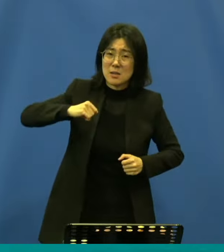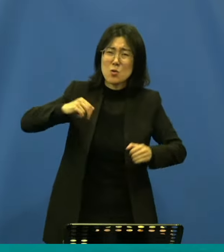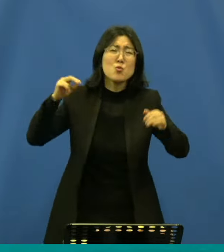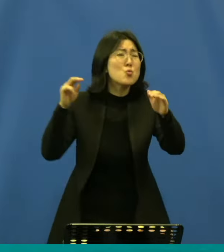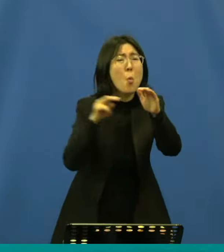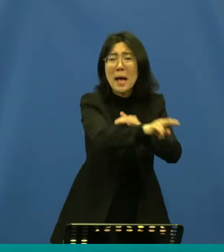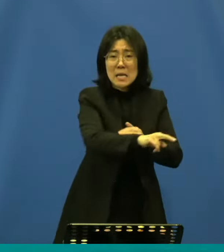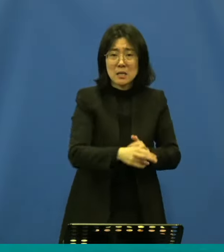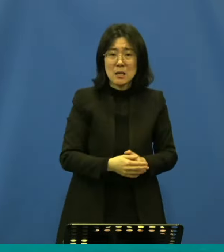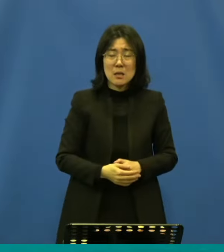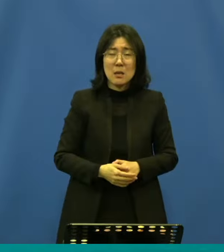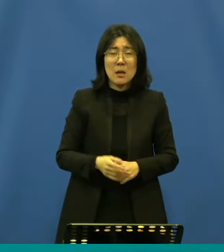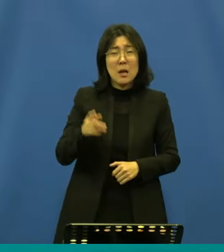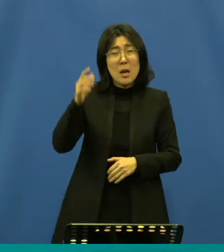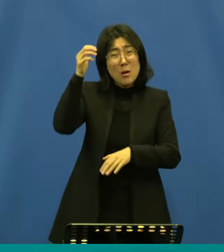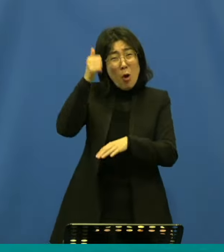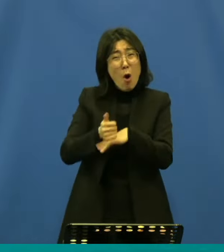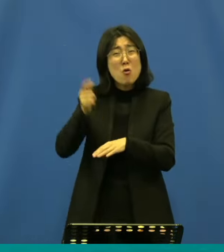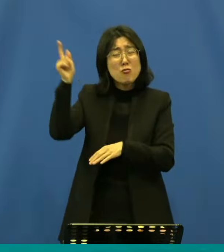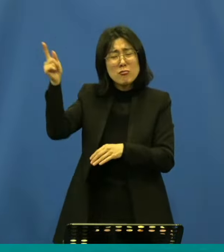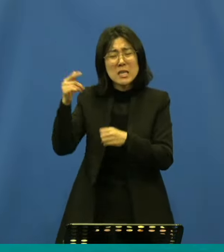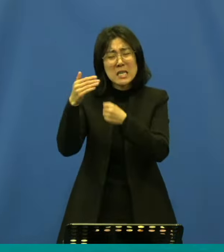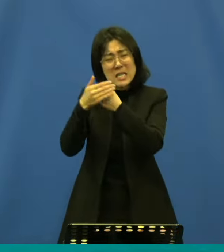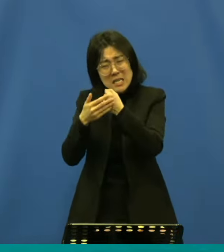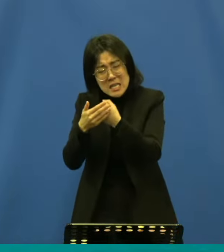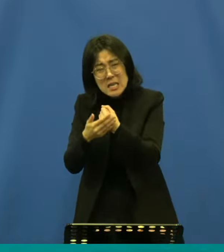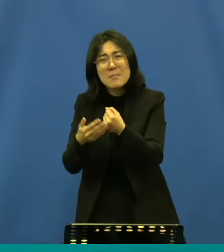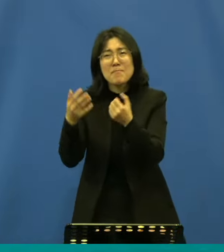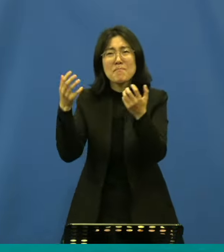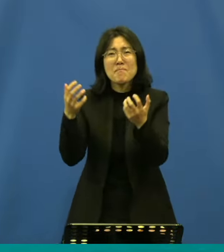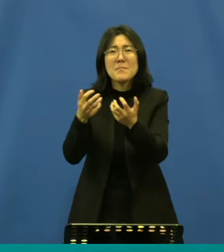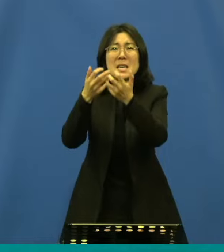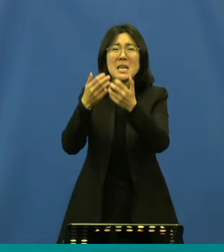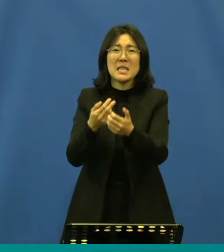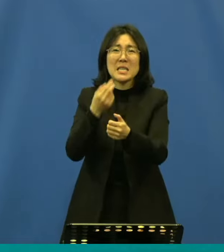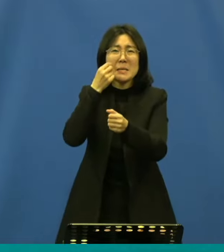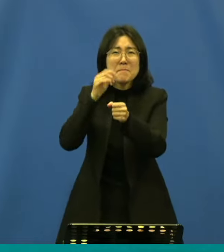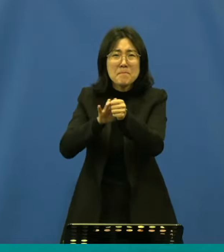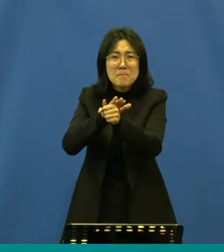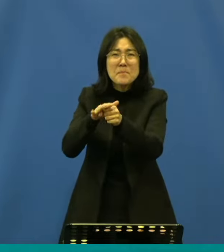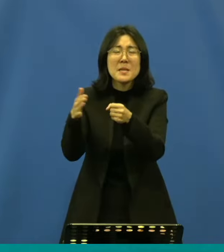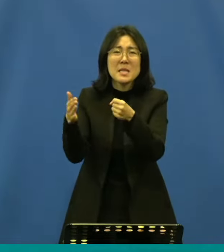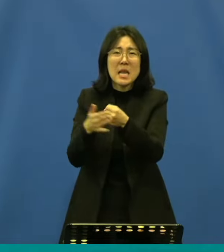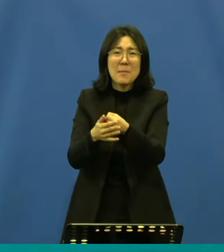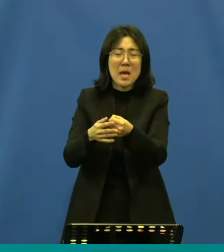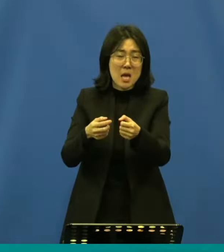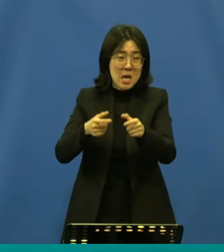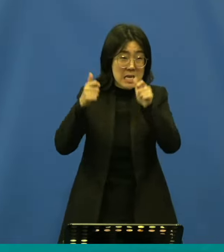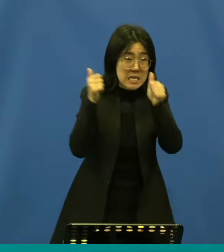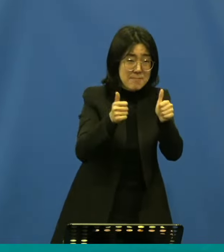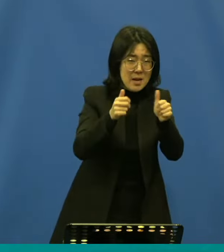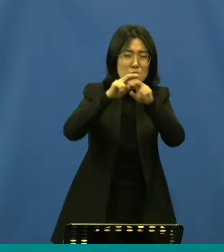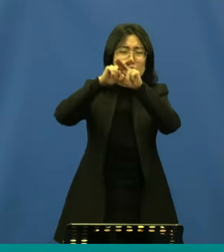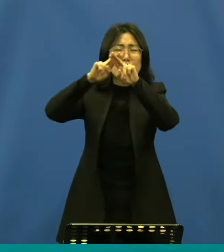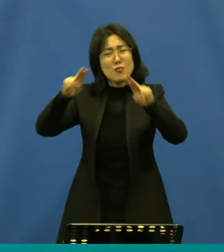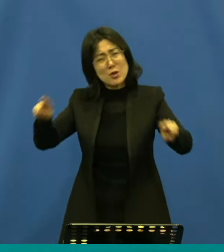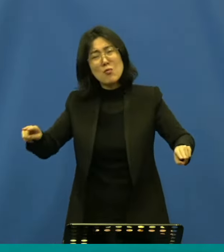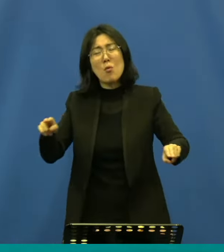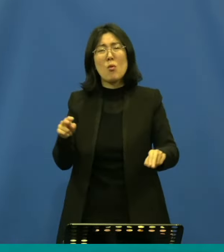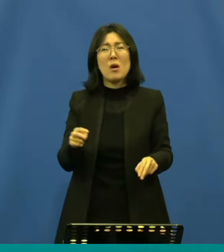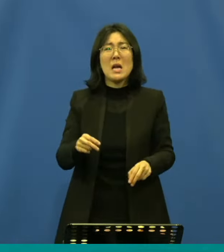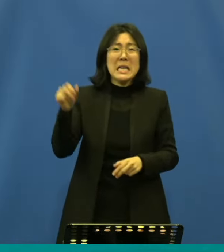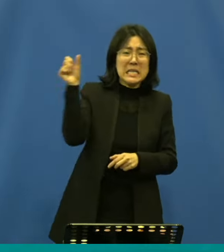주께서는 은혜로우시며 자비로우시며 노하기를 더디하시며 인애가 크시사 뜻을 돌이켜 재앙을 내리지 아니하시는 하나님이신